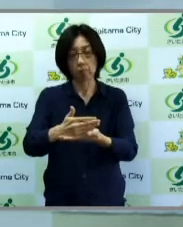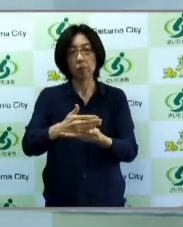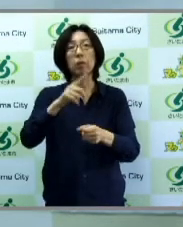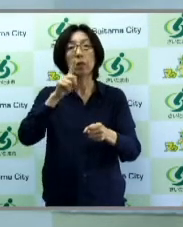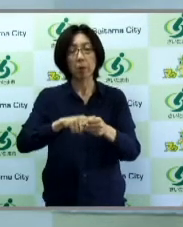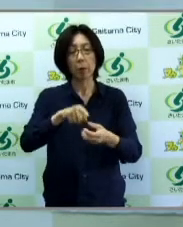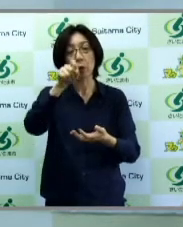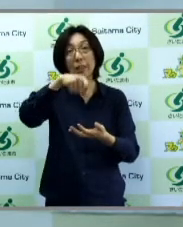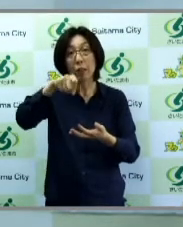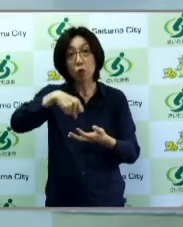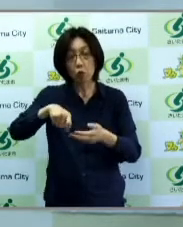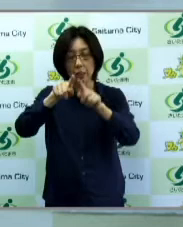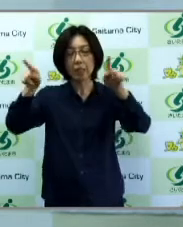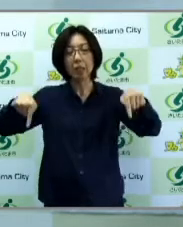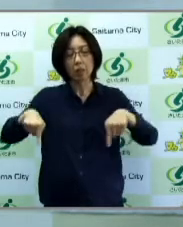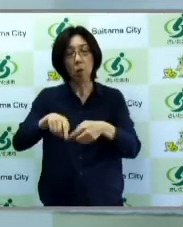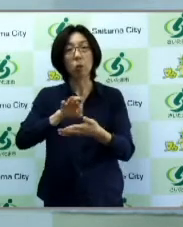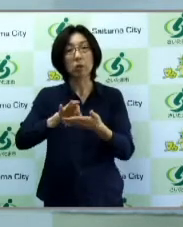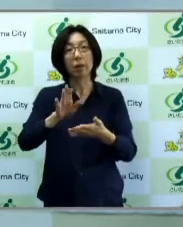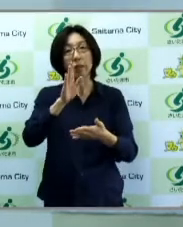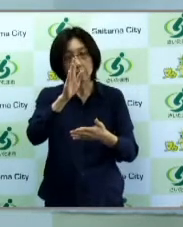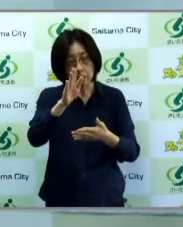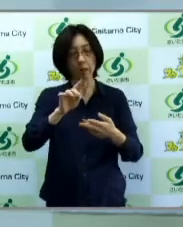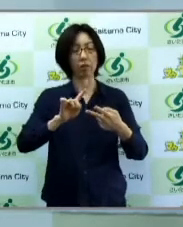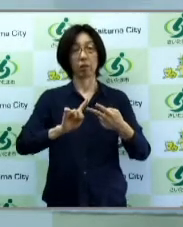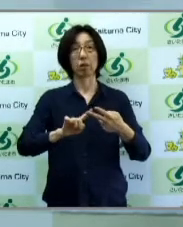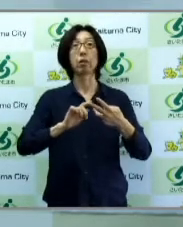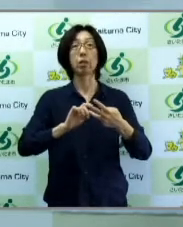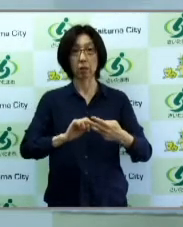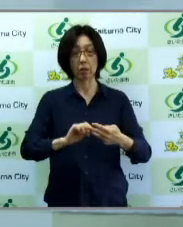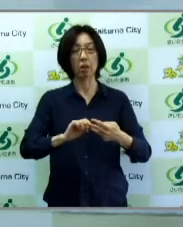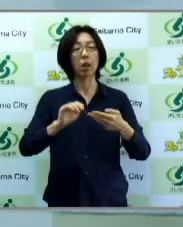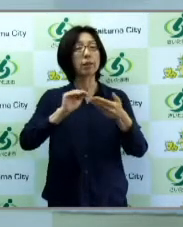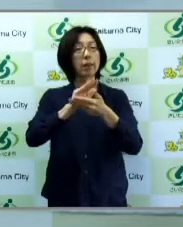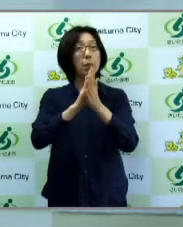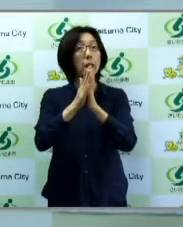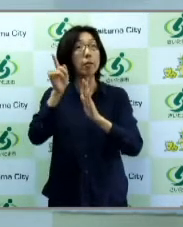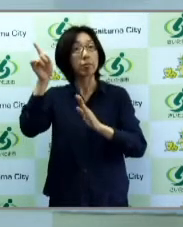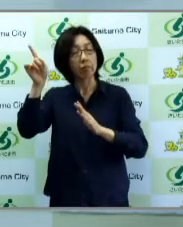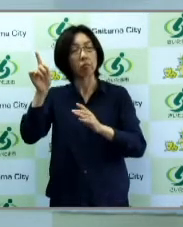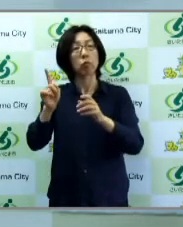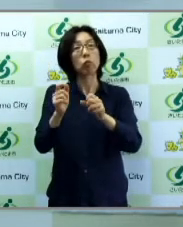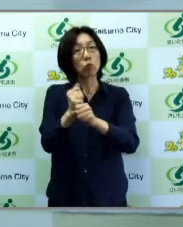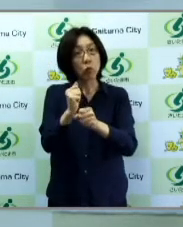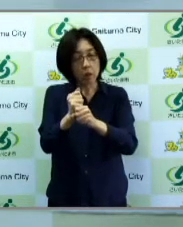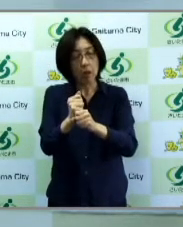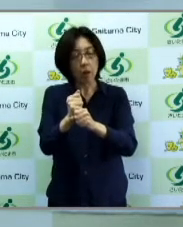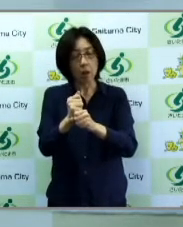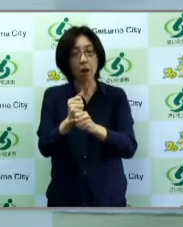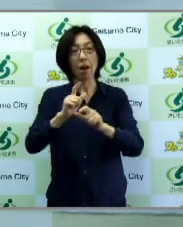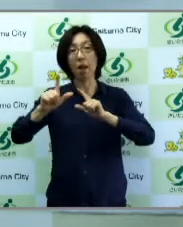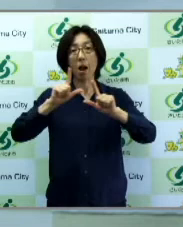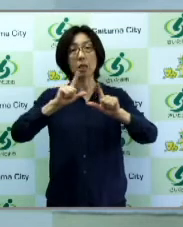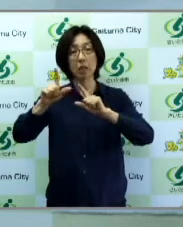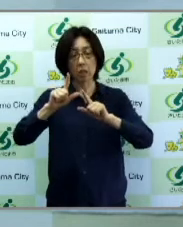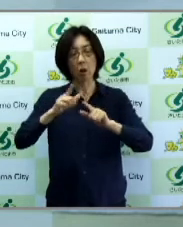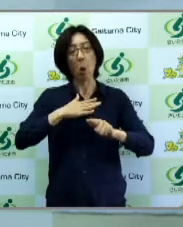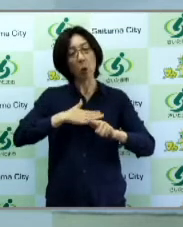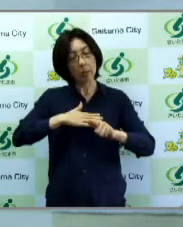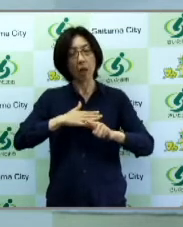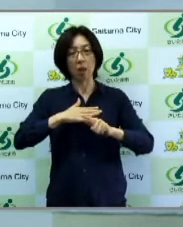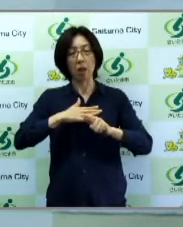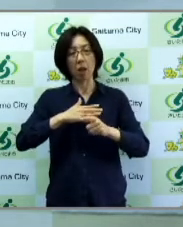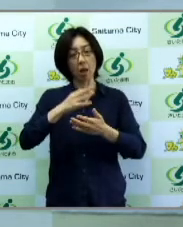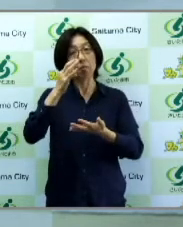いということと、3点目としては、埼玉県がスタートしました埼玉県 LINE お知らせシステムの活用